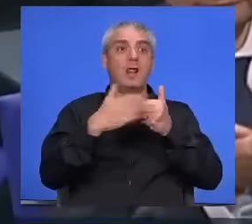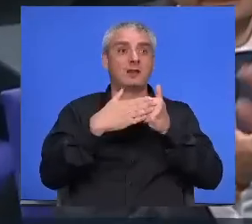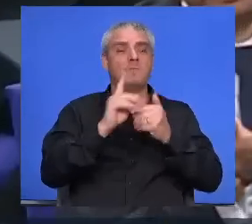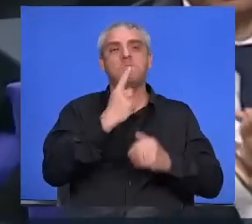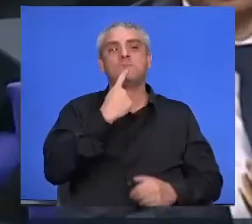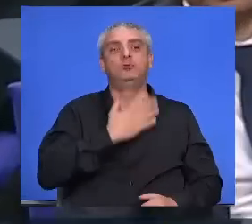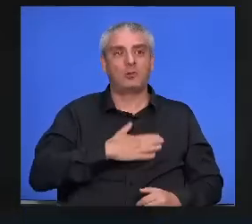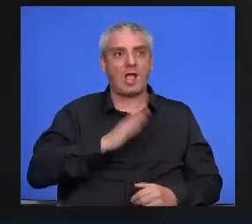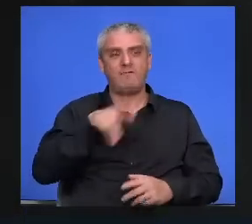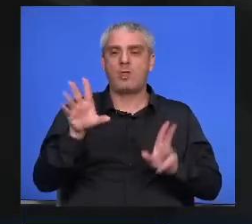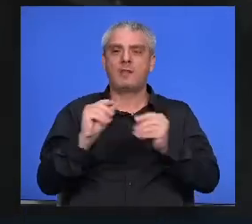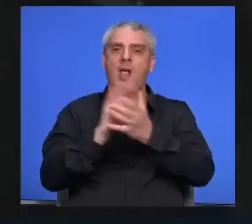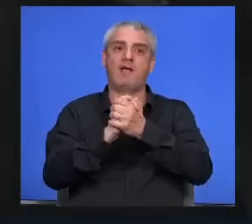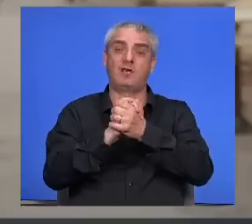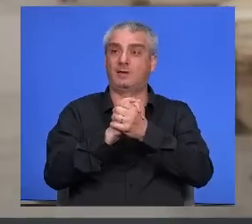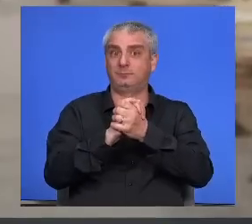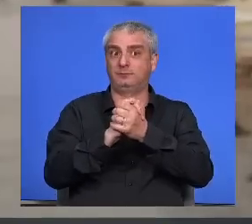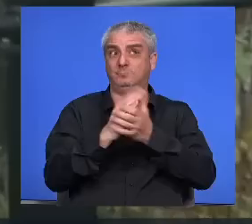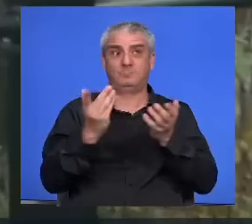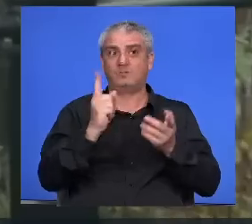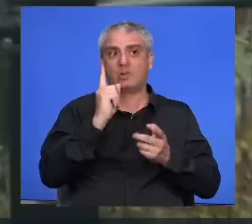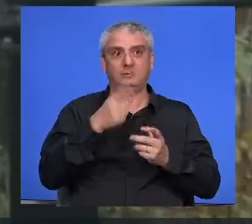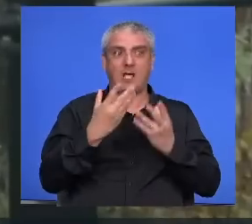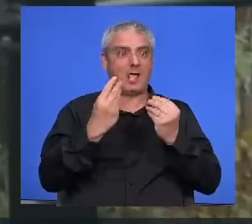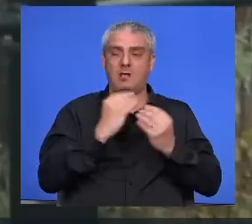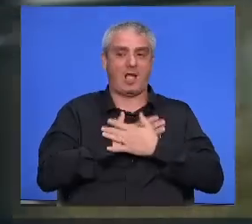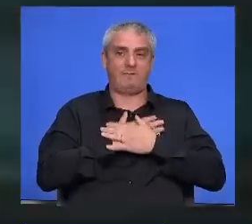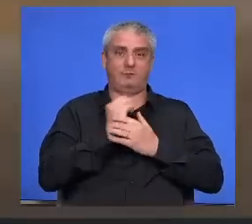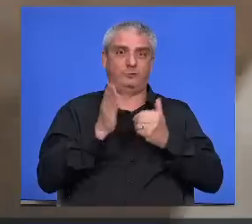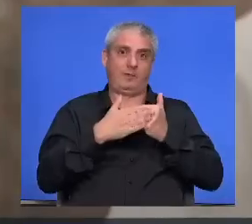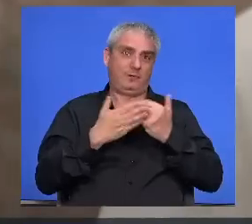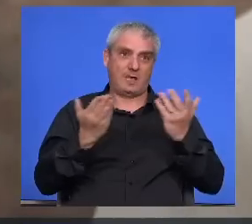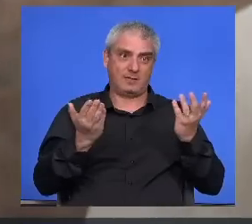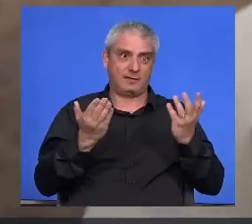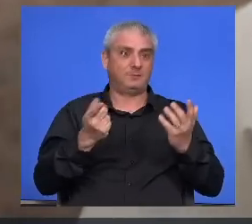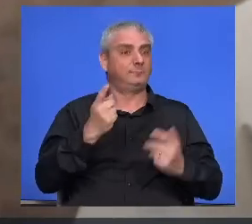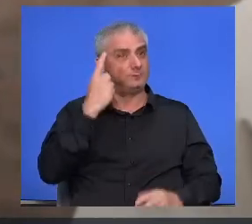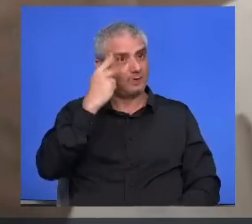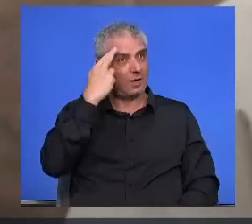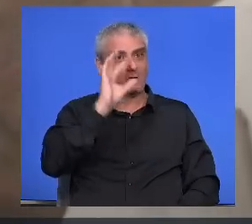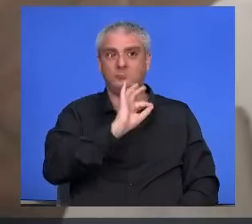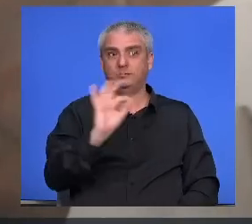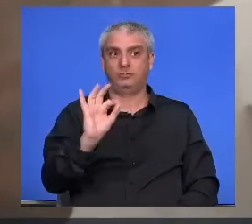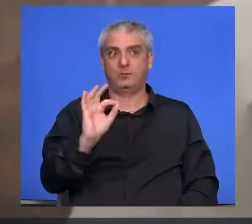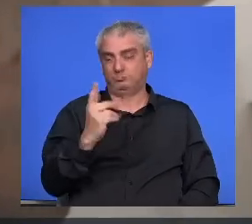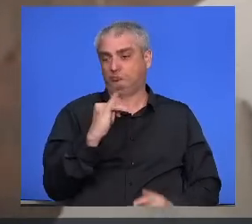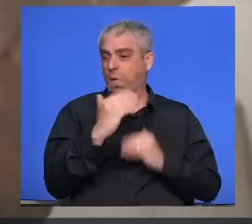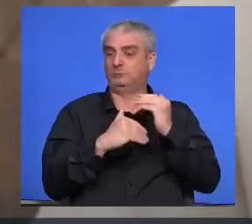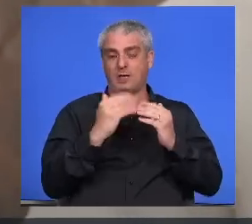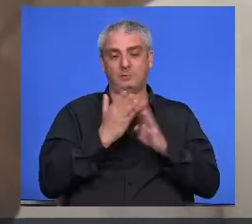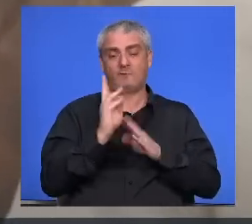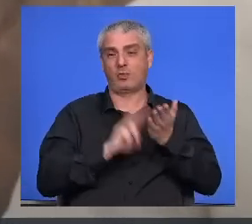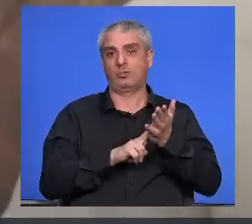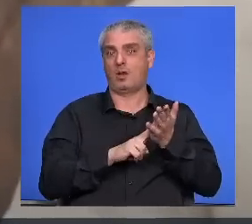שהם רוצים, אפילו עם חברים. ולא, לא צריך אהבה בשביל זה. Ich finde es eine richtig gute Idee, auf jeden Fall ein Schritt in die